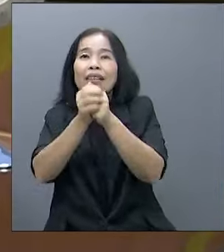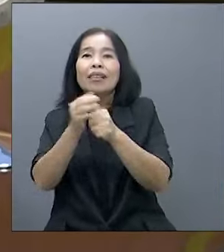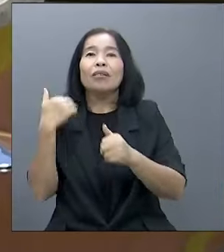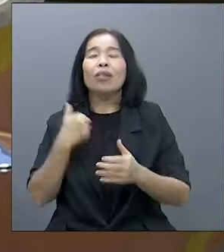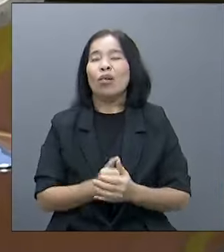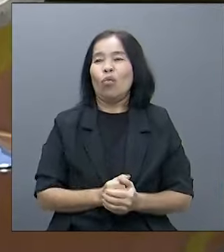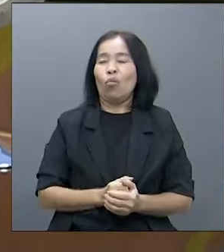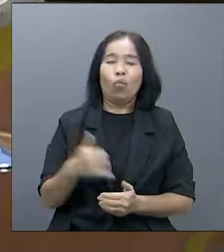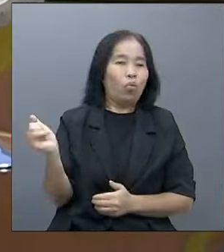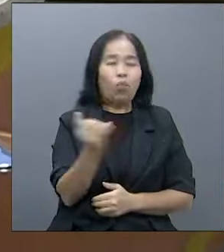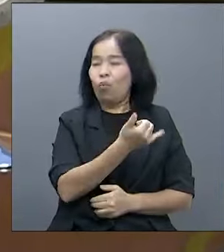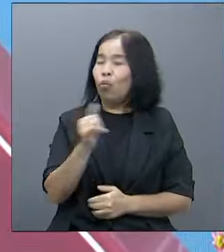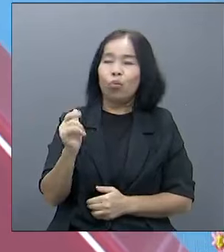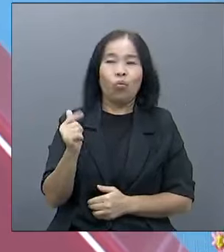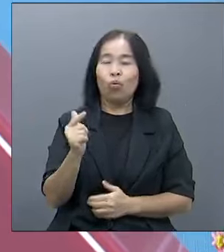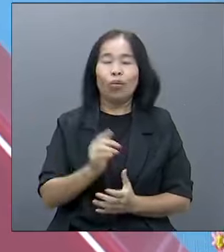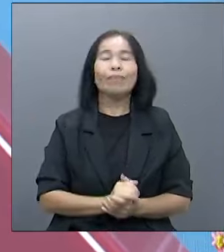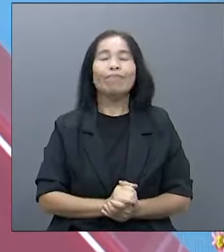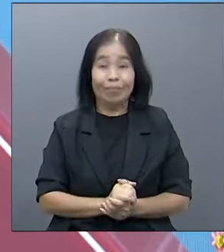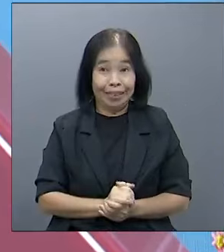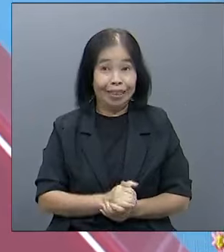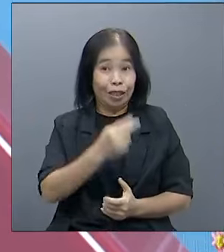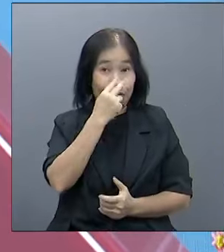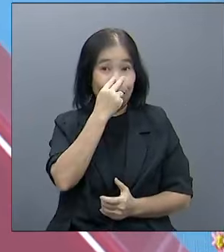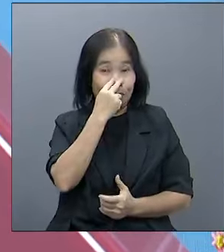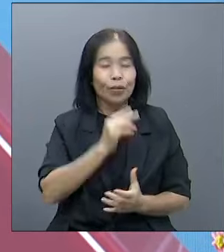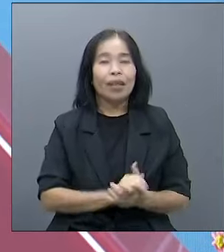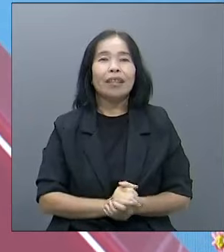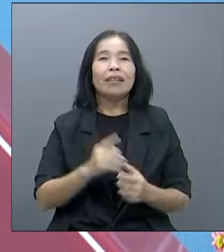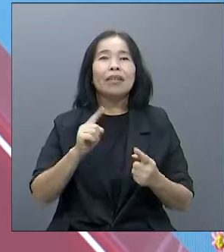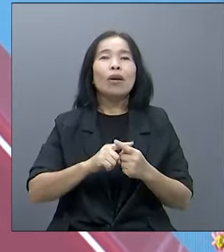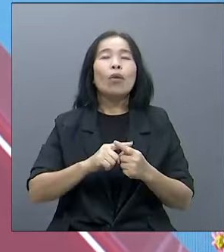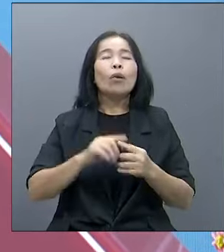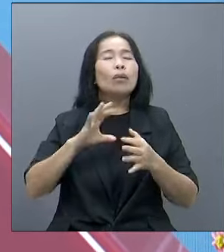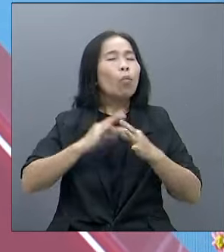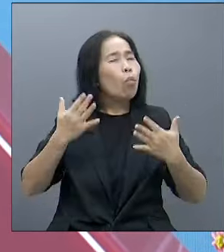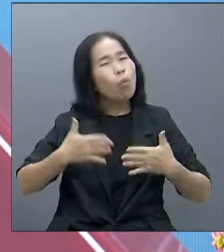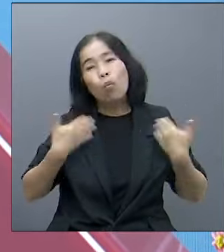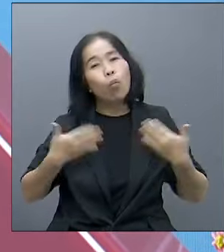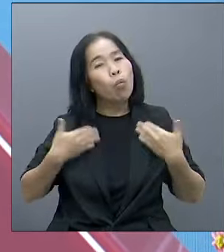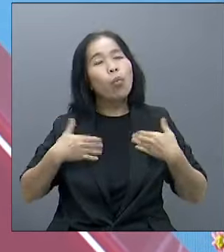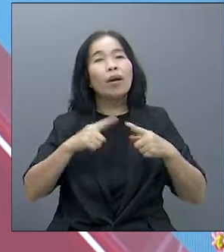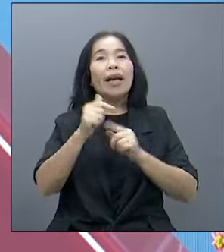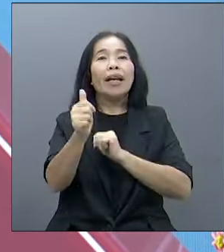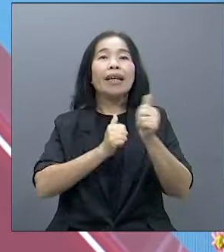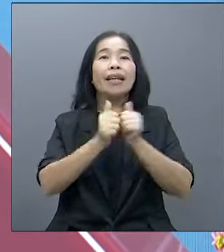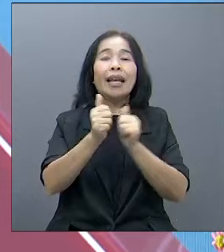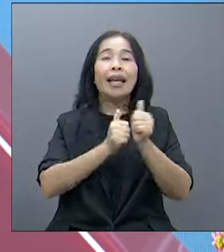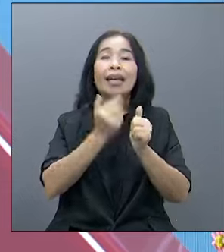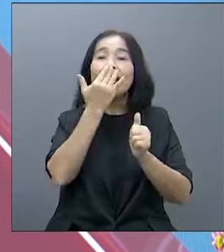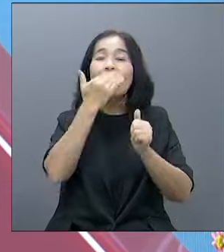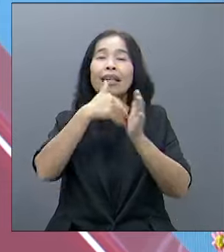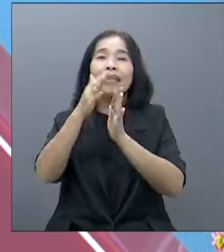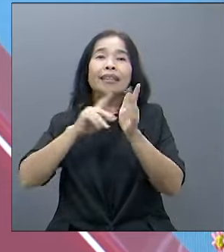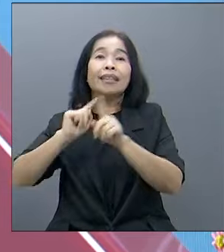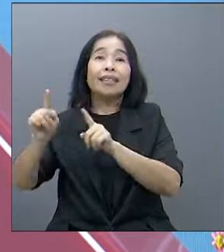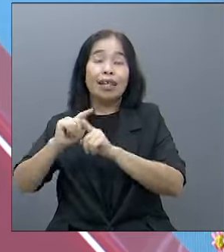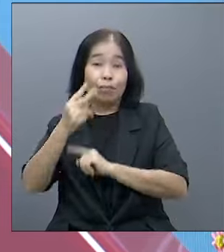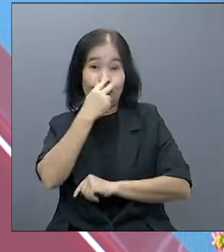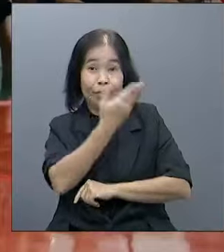โหดมากนะครับไปดูกันครับผู้ชมวันนี้พาไปชมภาพบรรยากาศความสนุกสนานนะครับกับการแข่งกีฬาสีที่โรงเรียนอนุบาลแห่งหนึ่งครับไ